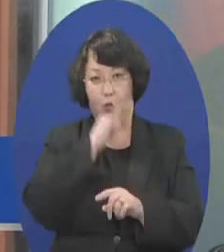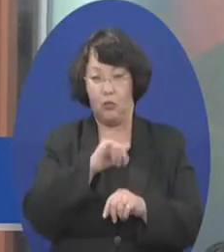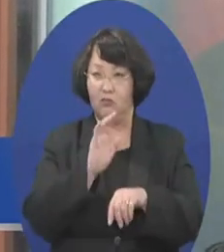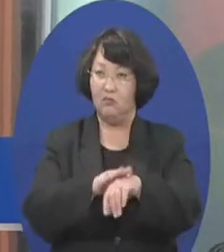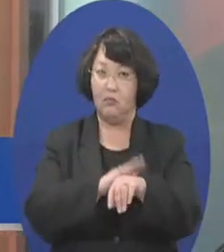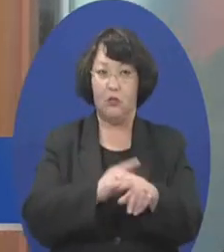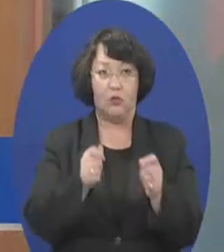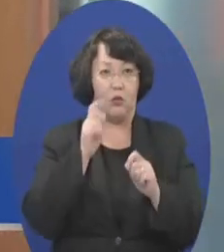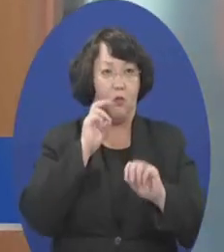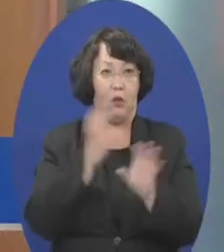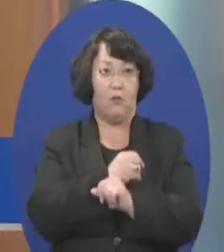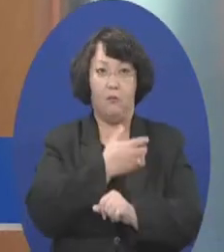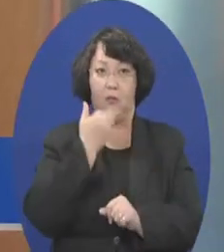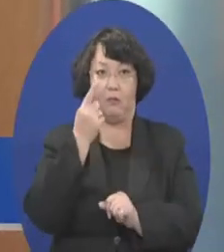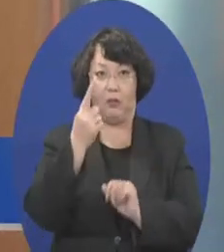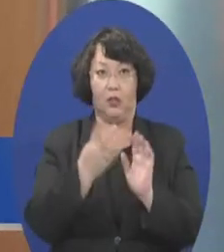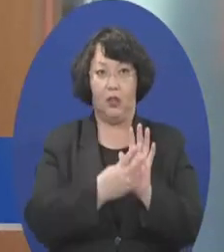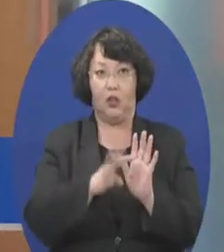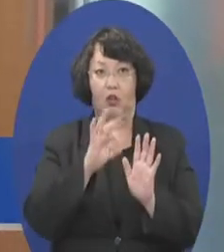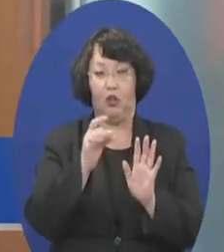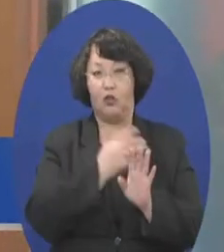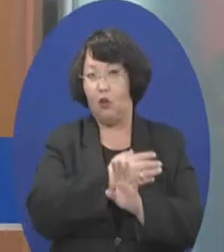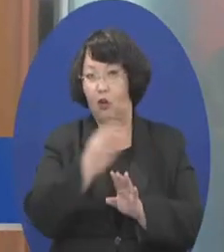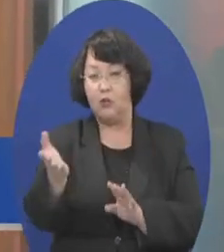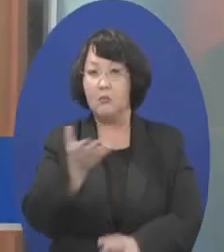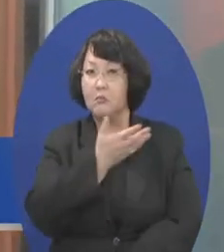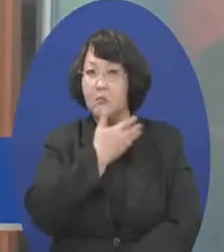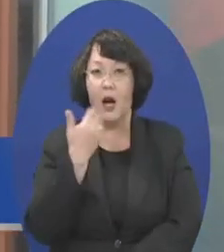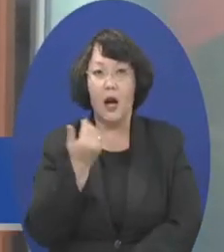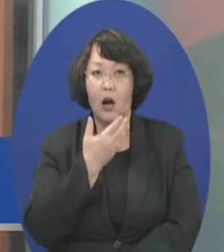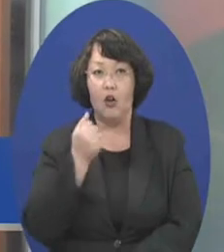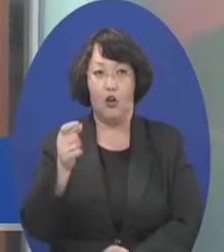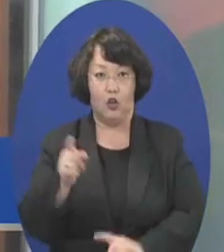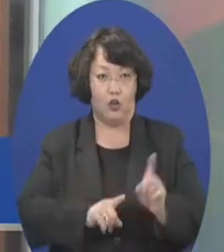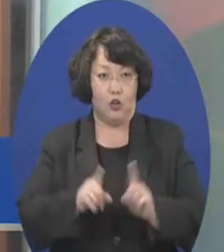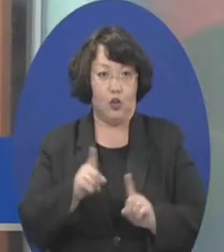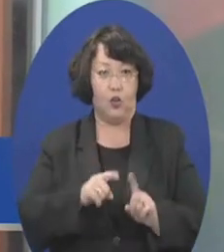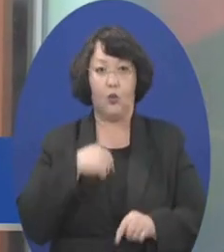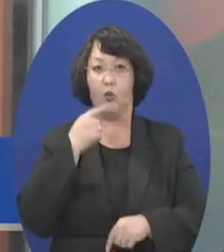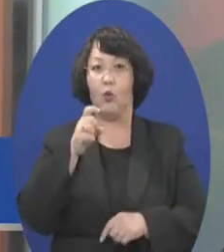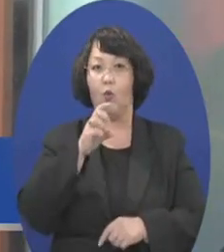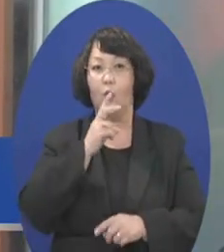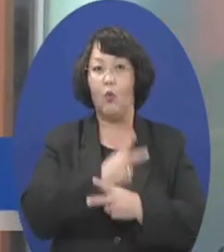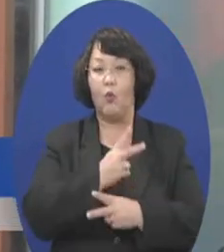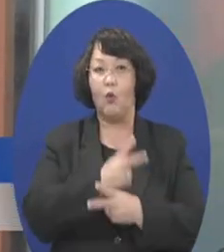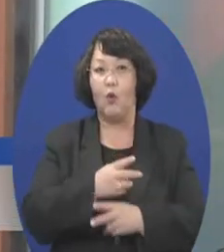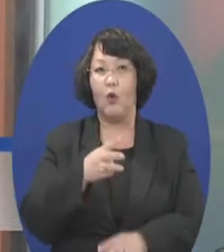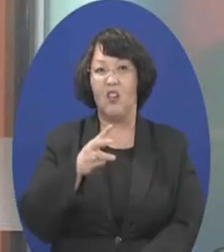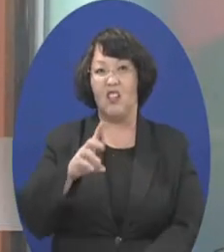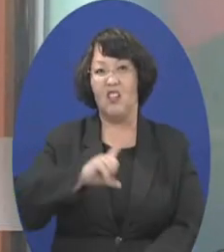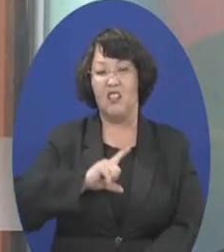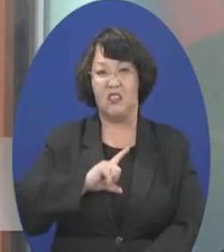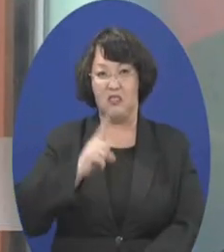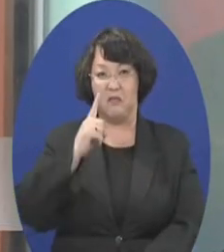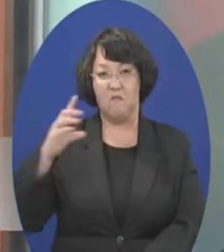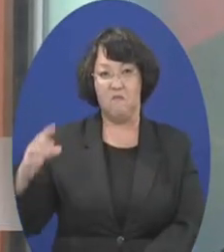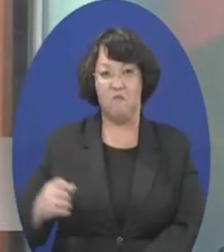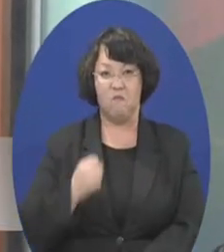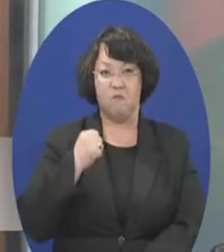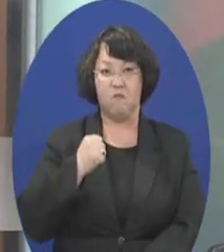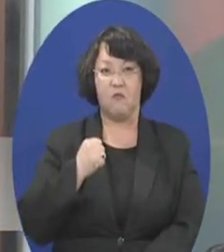байхгүй. 1990 оноос хойш байхгүй. Зөвхөн өрсөлдөөний тухай хууль дээр монополь болон одоо давмгай байдалтай аж ахуй